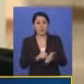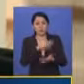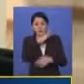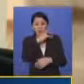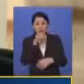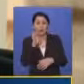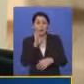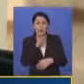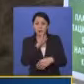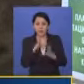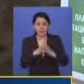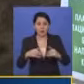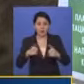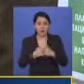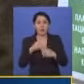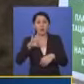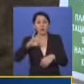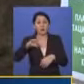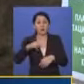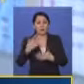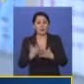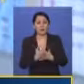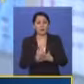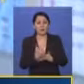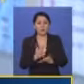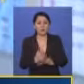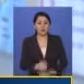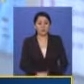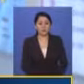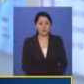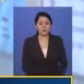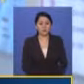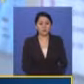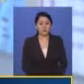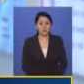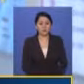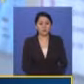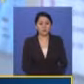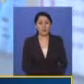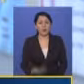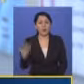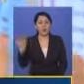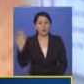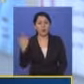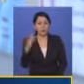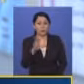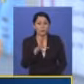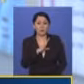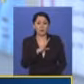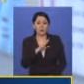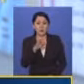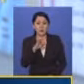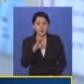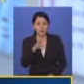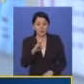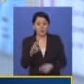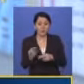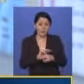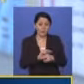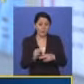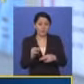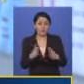балалы аналар мен атаулы әлеуметтік көмек алушылар кіреді. Бұрын бізге науқас инсульт алып түсе, біз оны емдеп